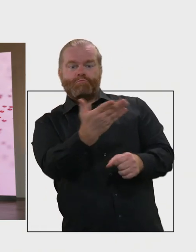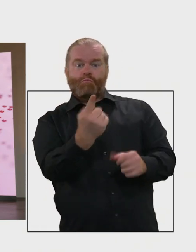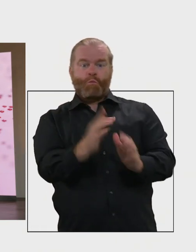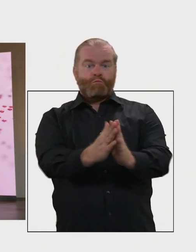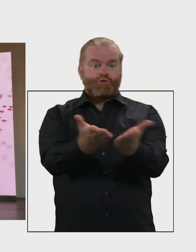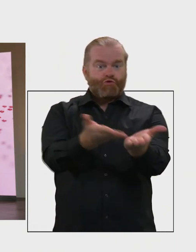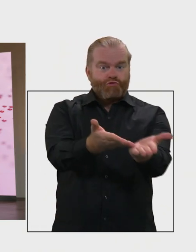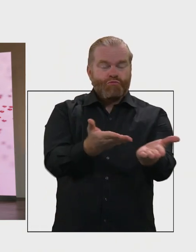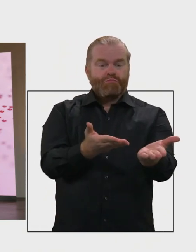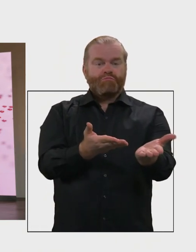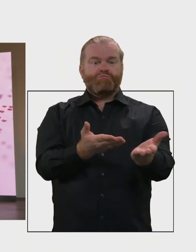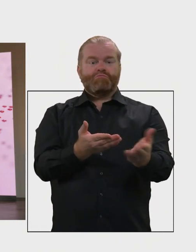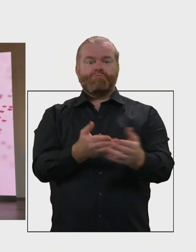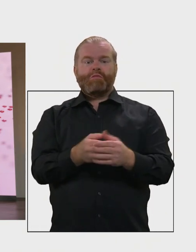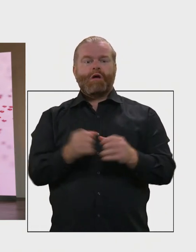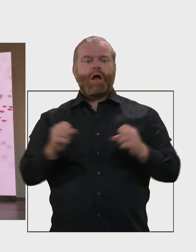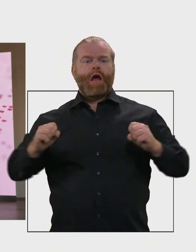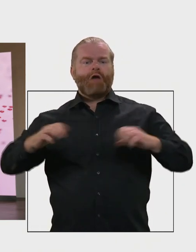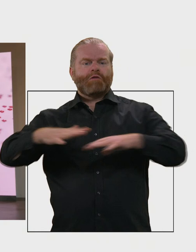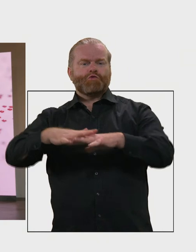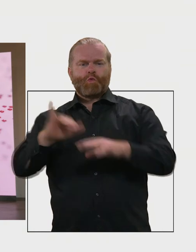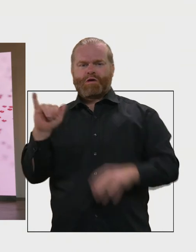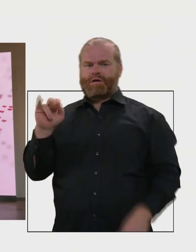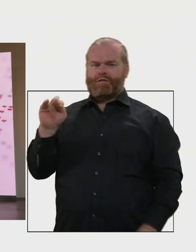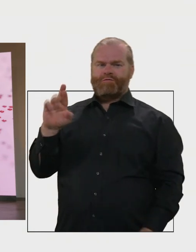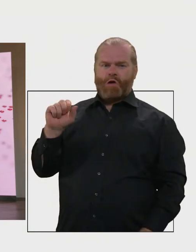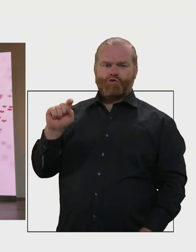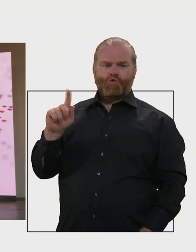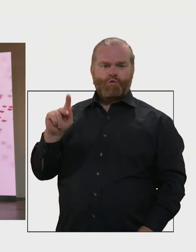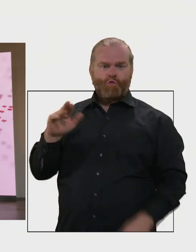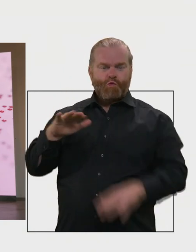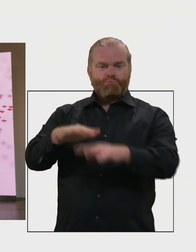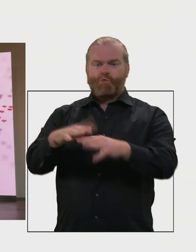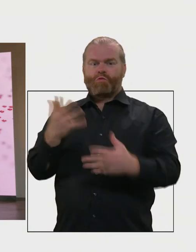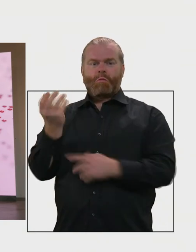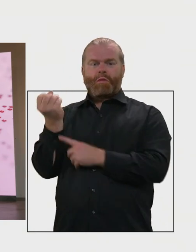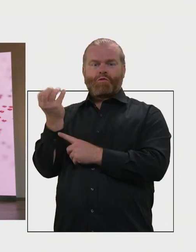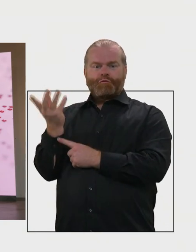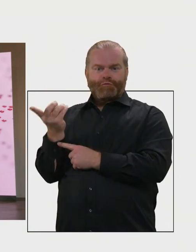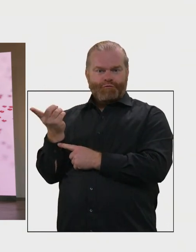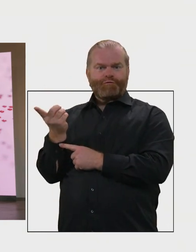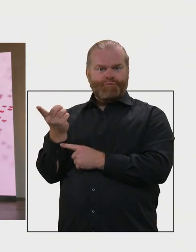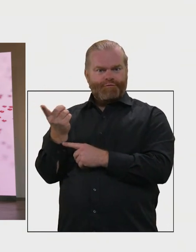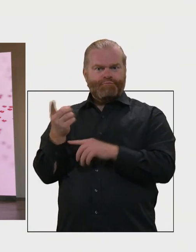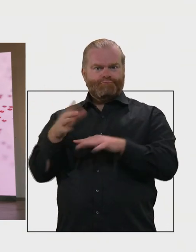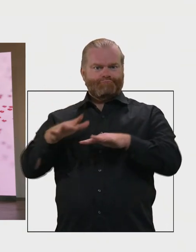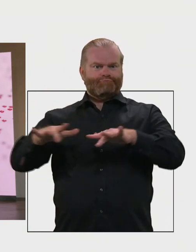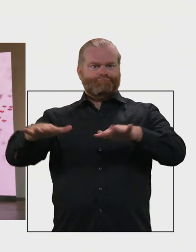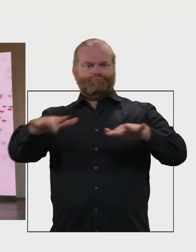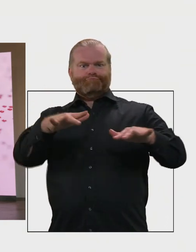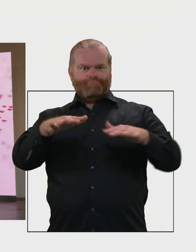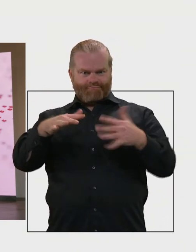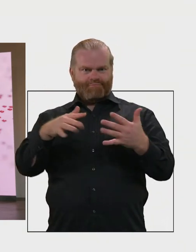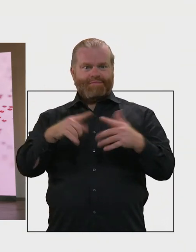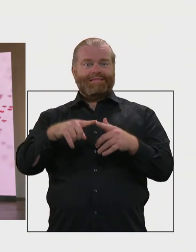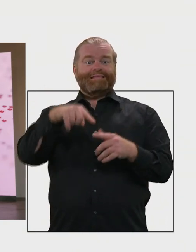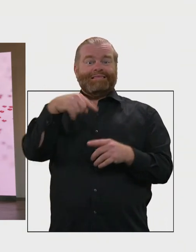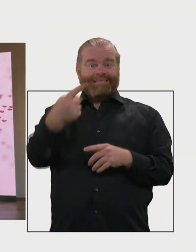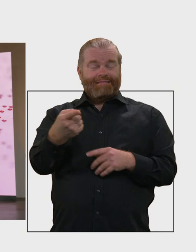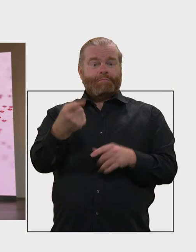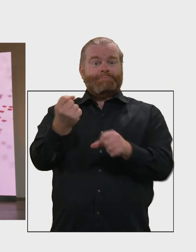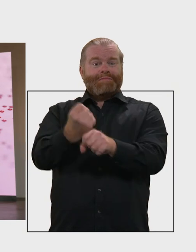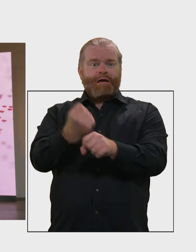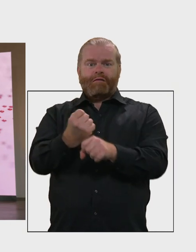Barrieren, der ist unprofessionell. Aber dann ist das Wort vielleicht auch nicht das Richtige. Ja, viele sprechen ja von Zugänglichkeit. Ja, das gefällt mir. Oder von Accessibility,